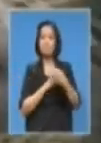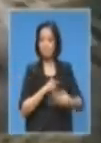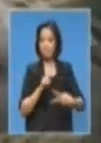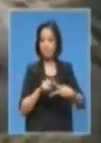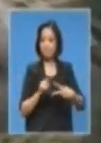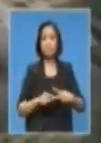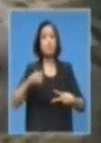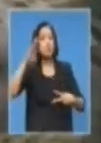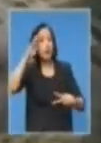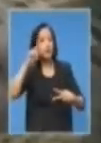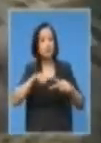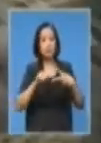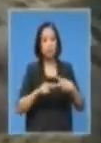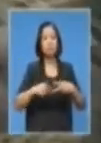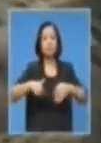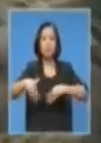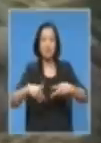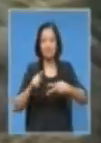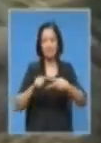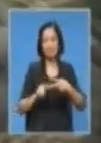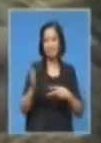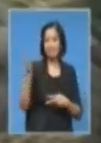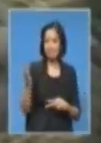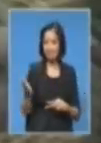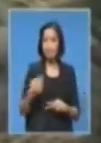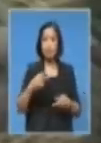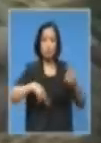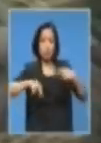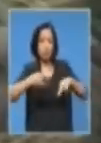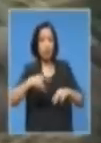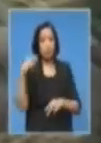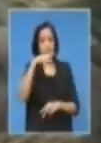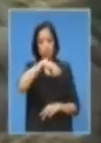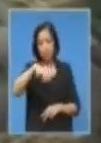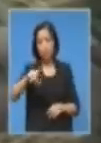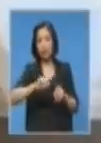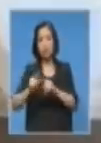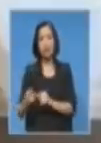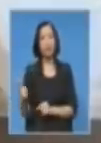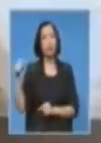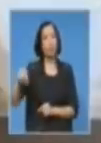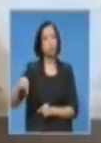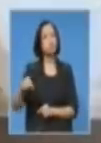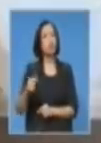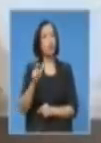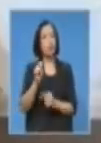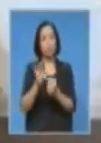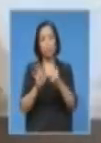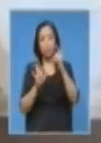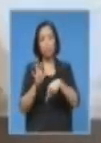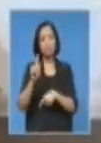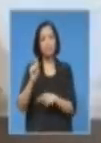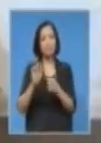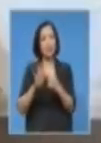ารกิจทางทหารและภารกิจทางพลเรือนครับเพื่อที่จะดูแลสายการบินต่างๆให้ไปลงทางด้านอุตภาวมากขึ้นเปิดโอกาสให้นักท่องเ